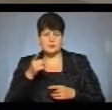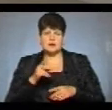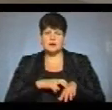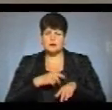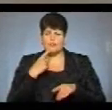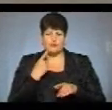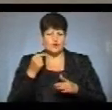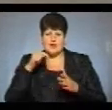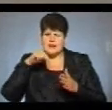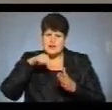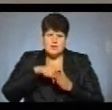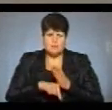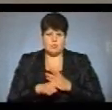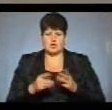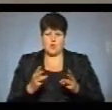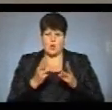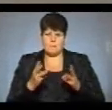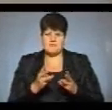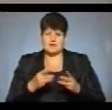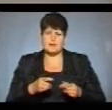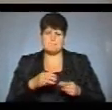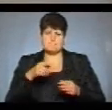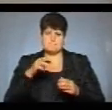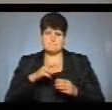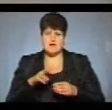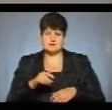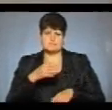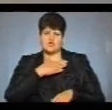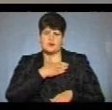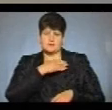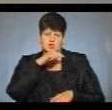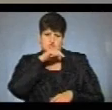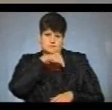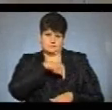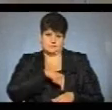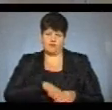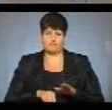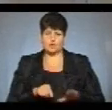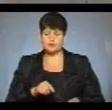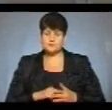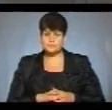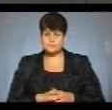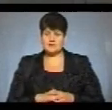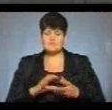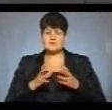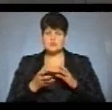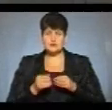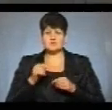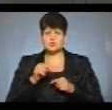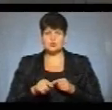в хлопця глибокі опіки м'язів. За його словами, струм пройшов через ліве плече до ноги. В результаті того